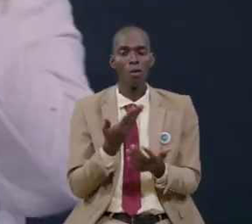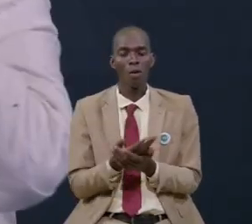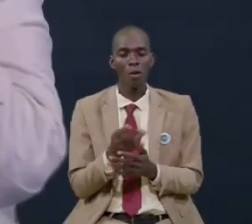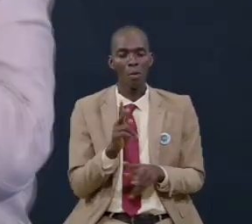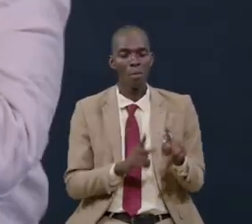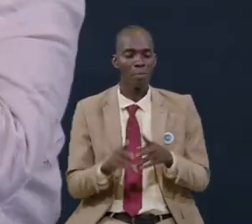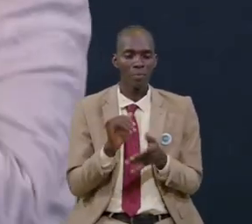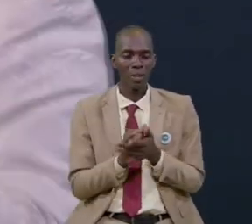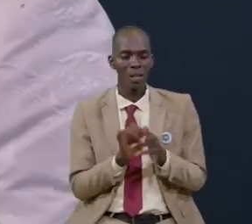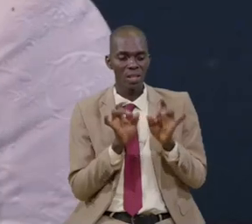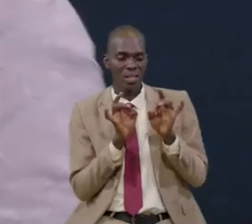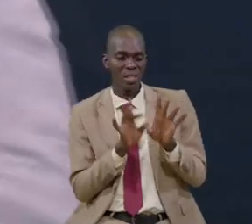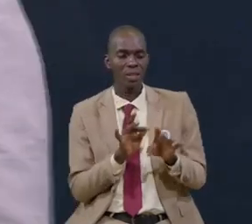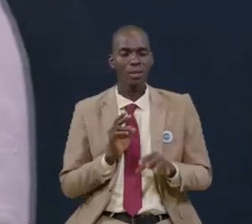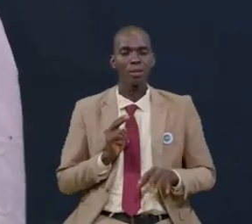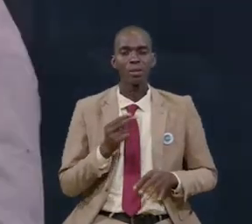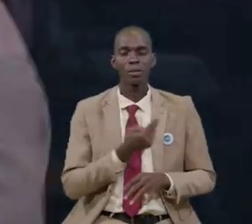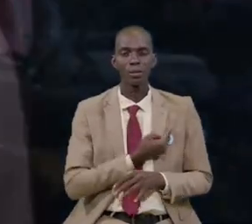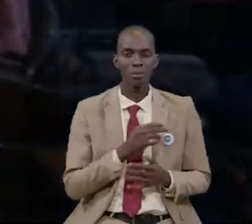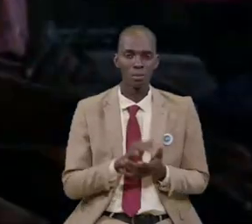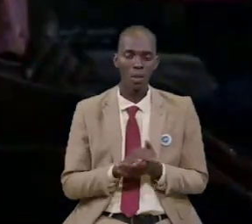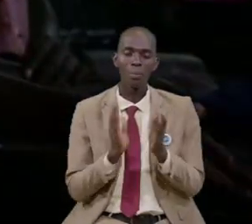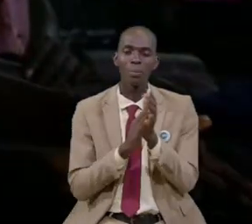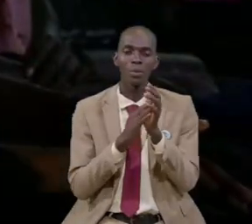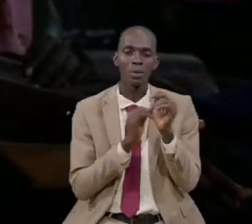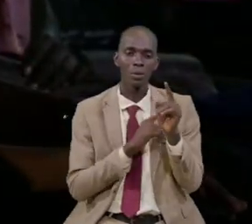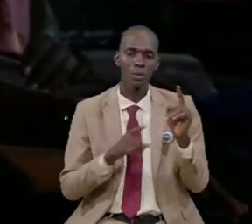ceux qui nous haïssent. Gloire à Dieu.